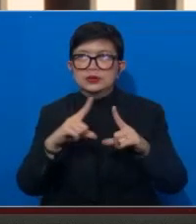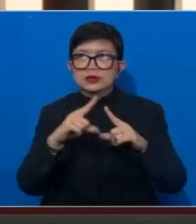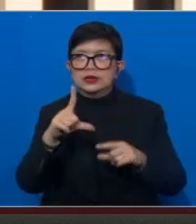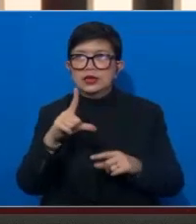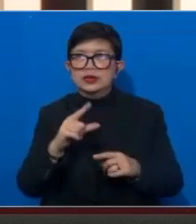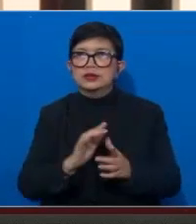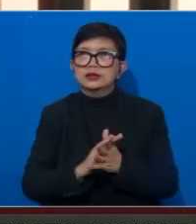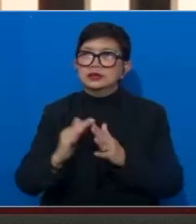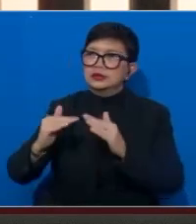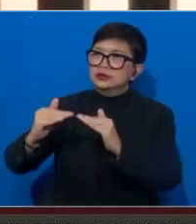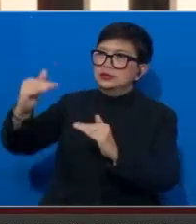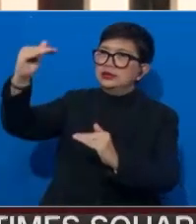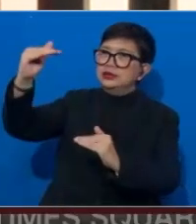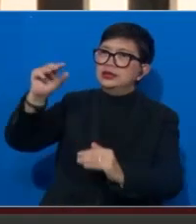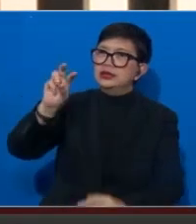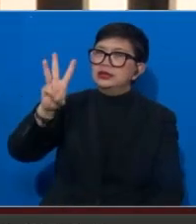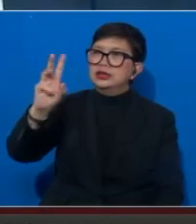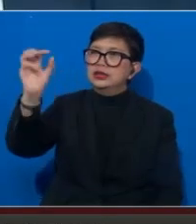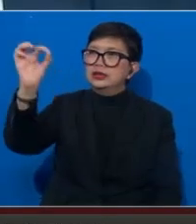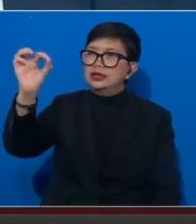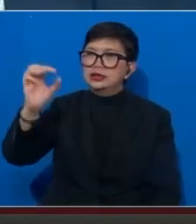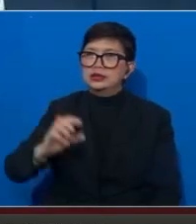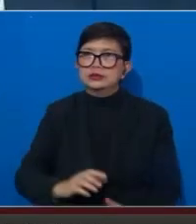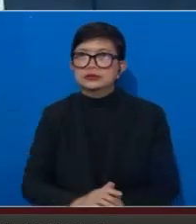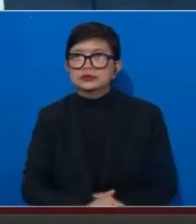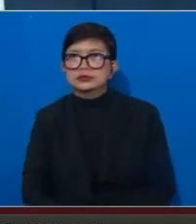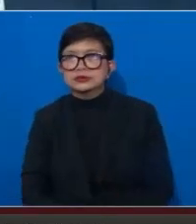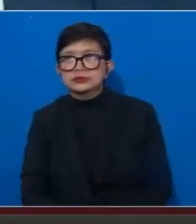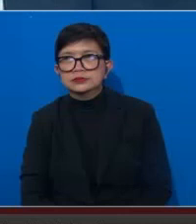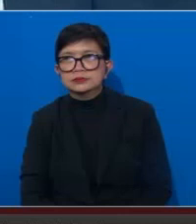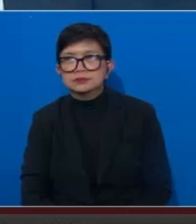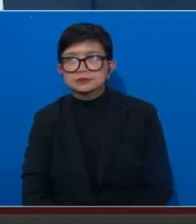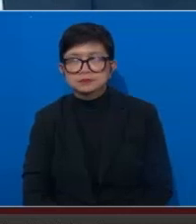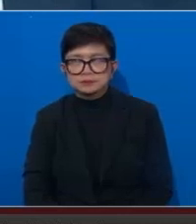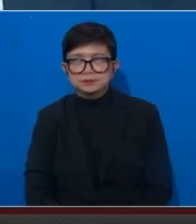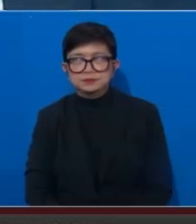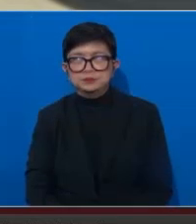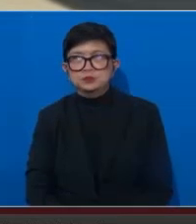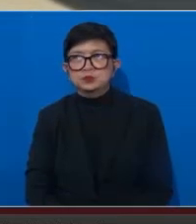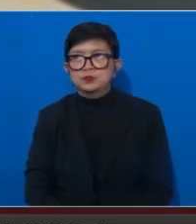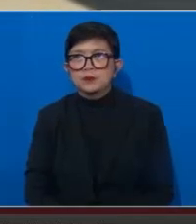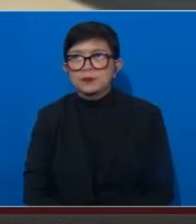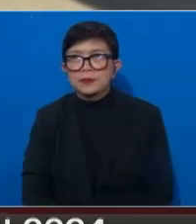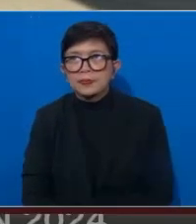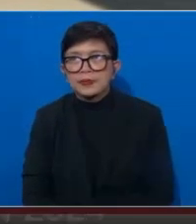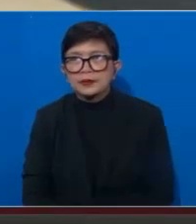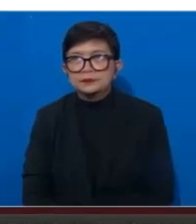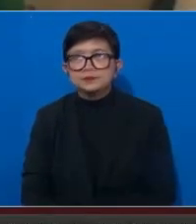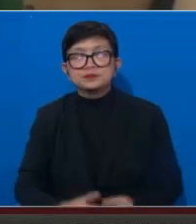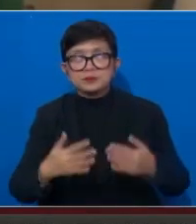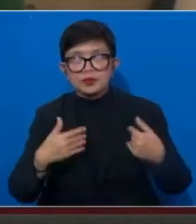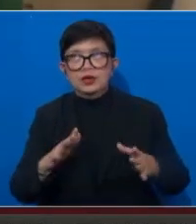dengan ketinggian minimal 3 derajat dan elongasi minimal 6,4 derajat. Dan terlepas